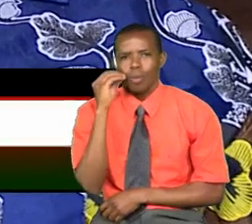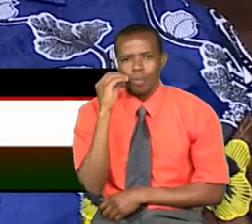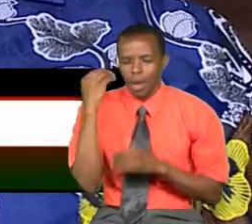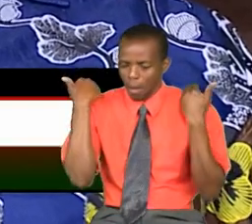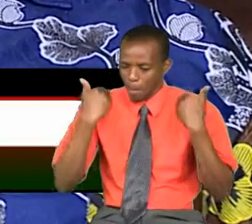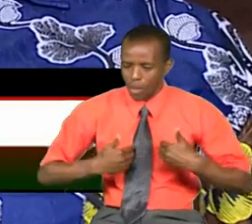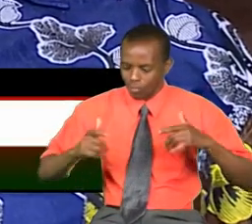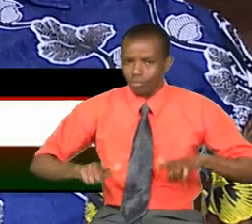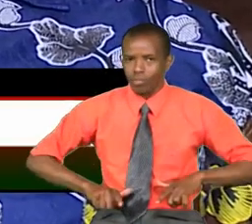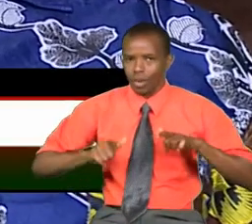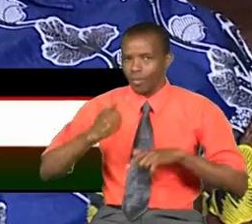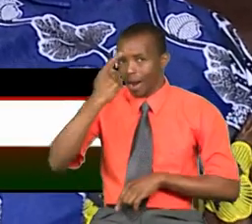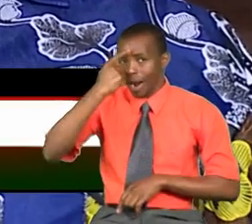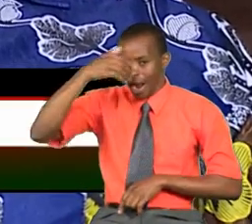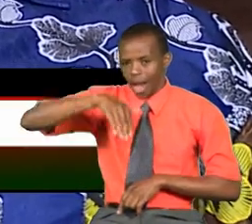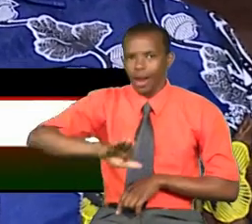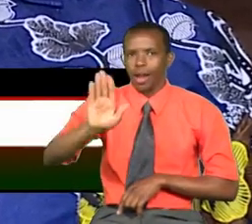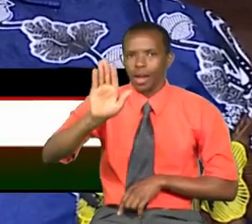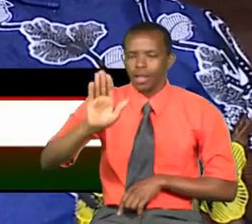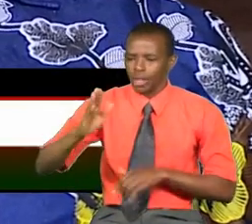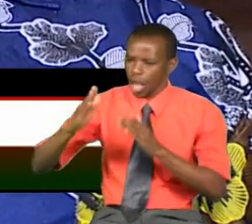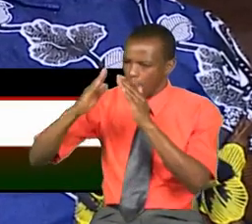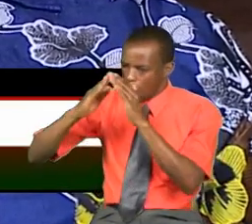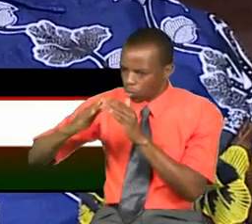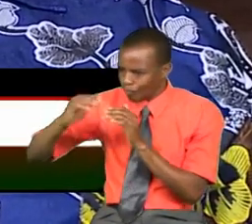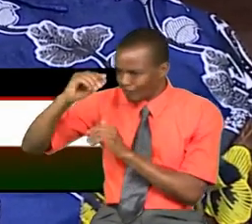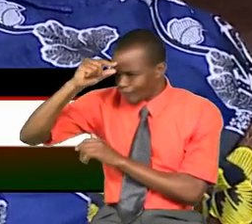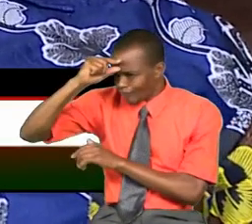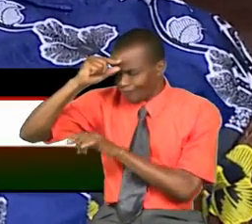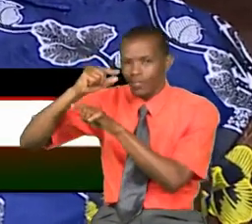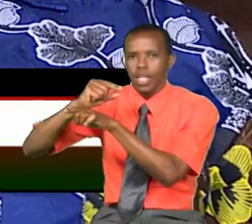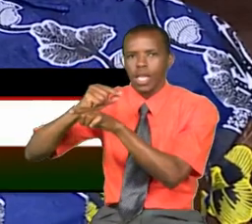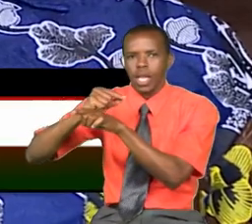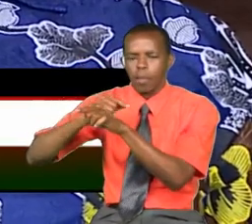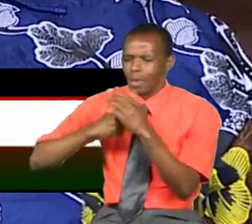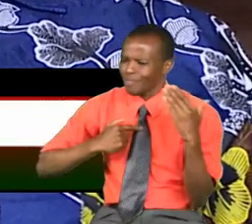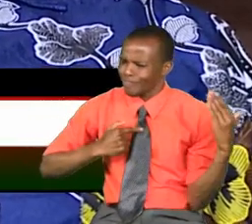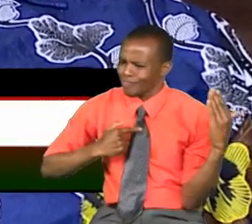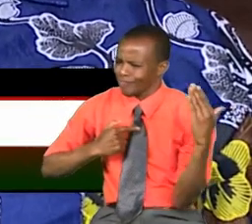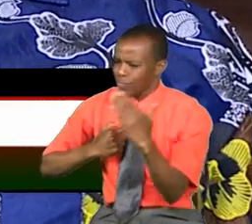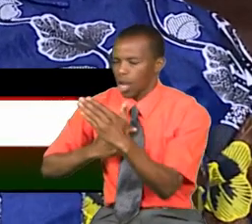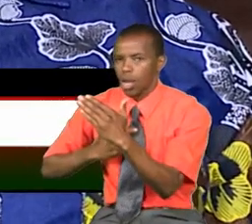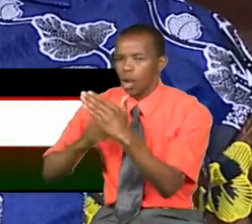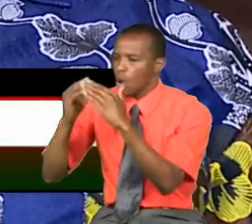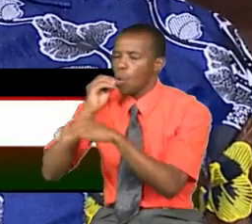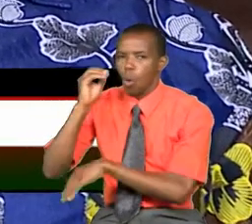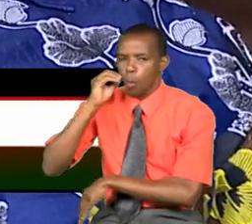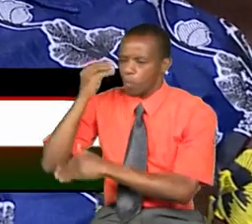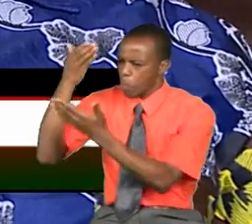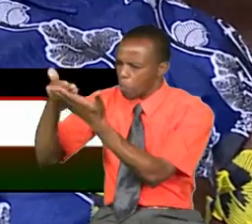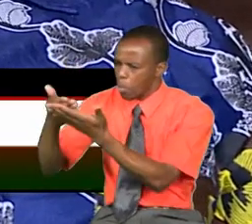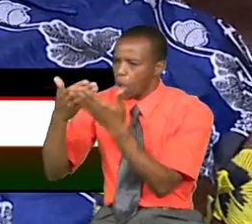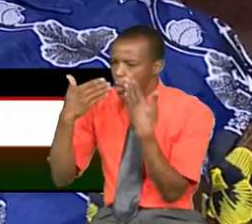nilikuwa nikiishi hapa Ngara katika nyumba za serikali. Kaenda straight mpaka nyumbani. Fika nyumbani